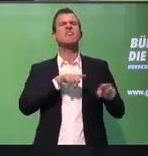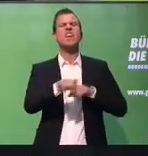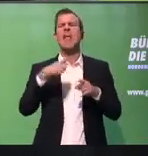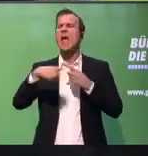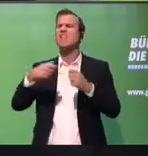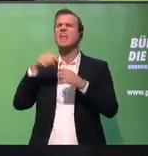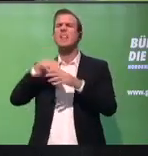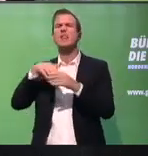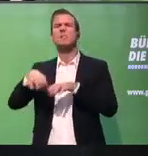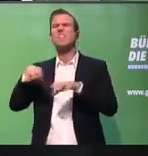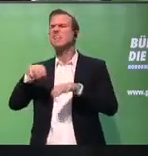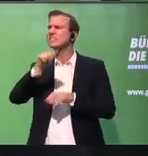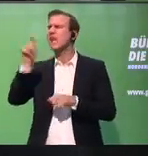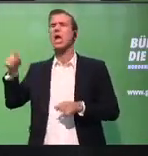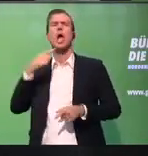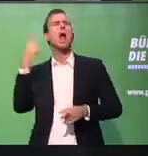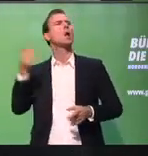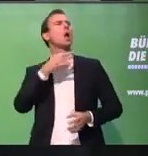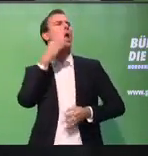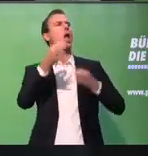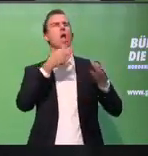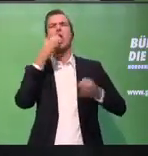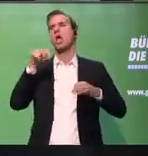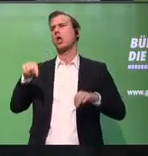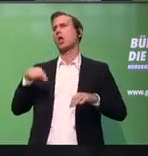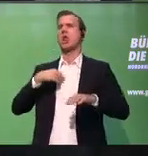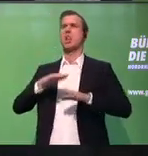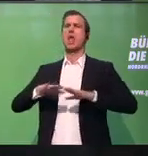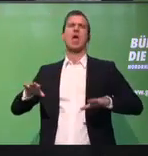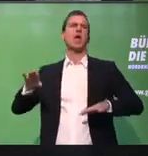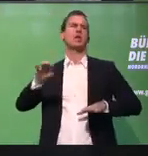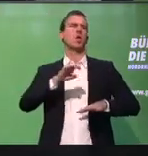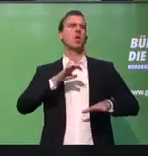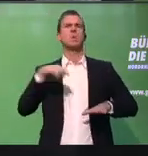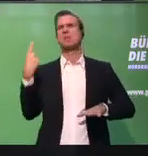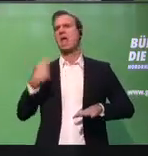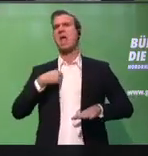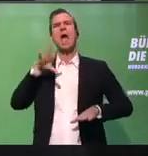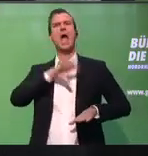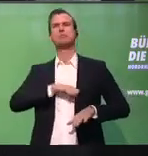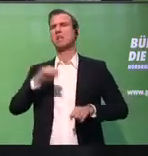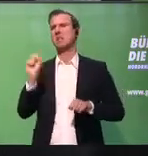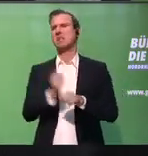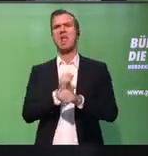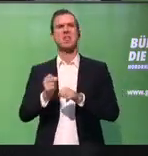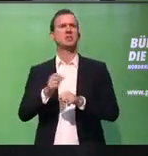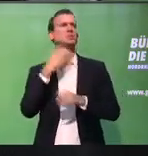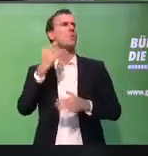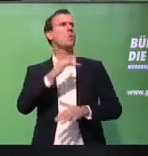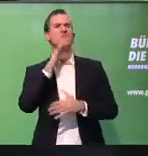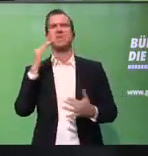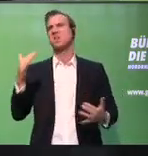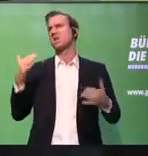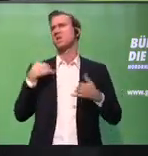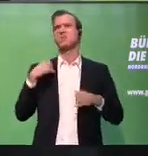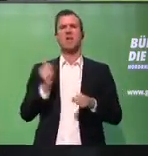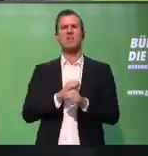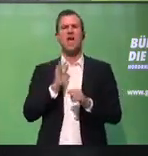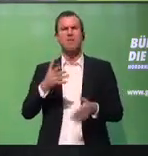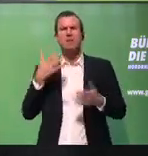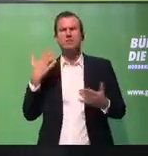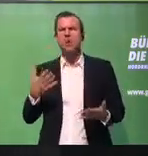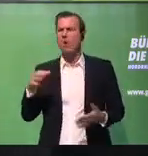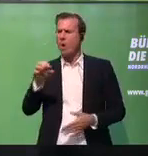Innenminister hier davon sprechen, dass dies unser Land, unser Europa nicht verkraften kann. Liebe Freundinnen und Freunde, aber was ist denn die Antwort